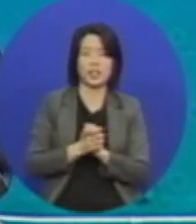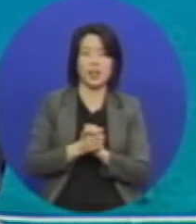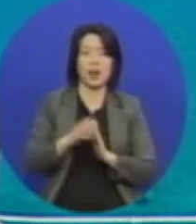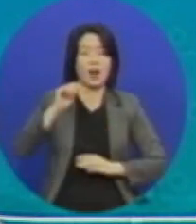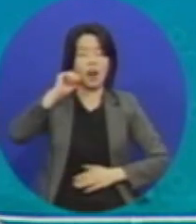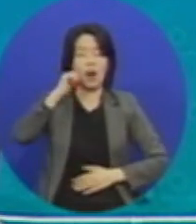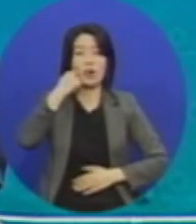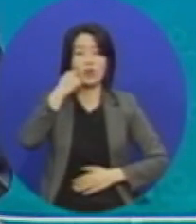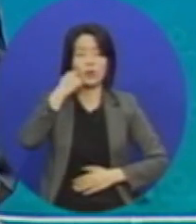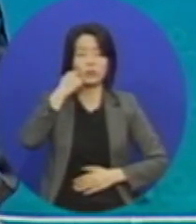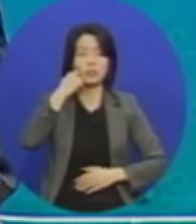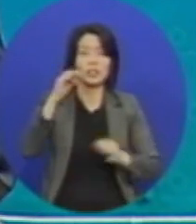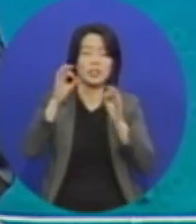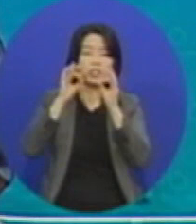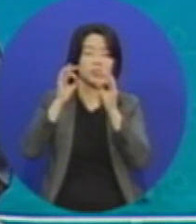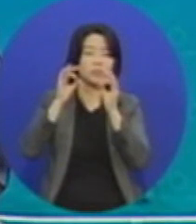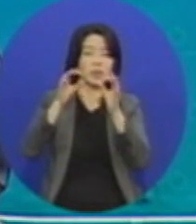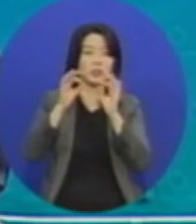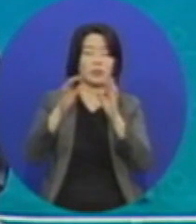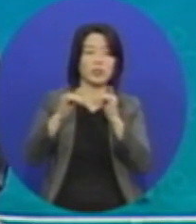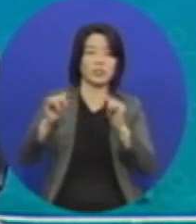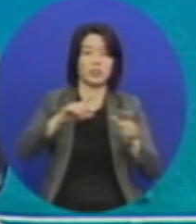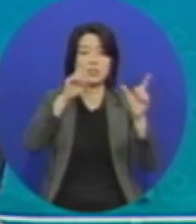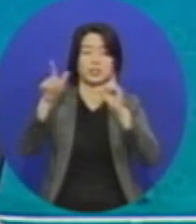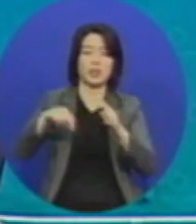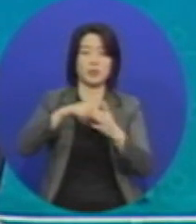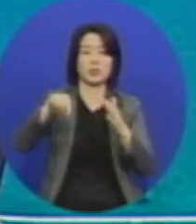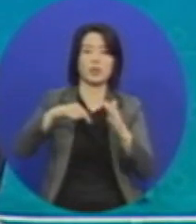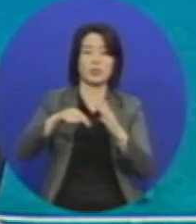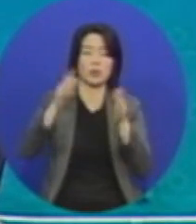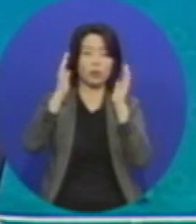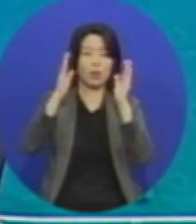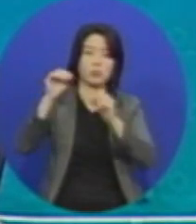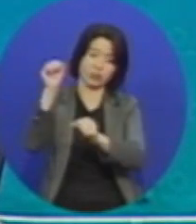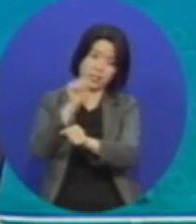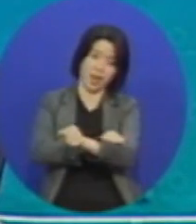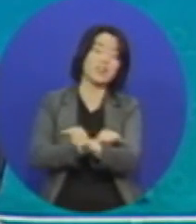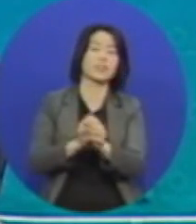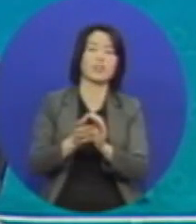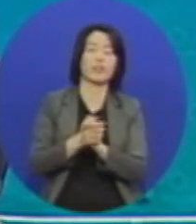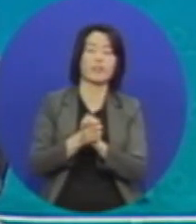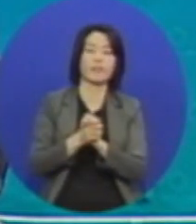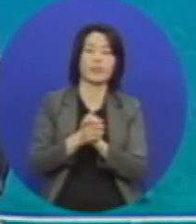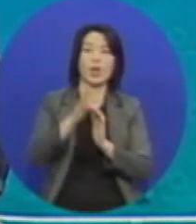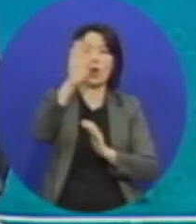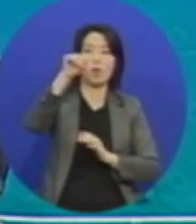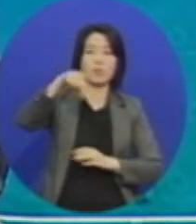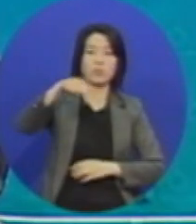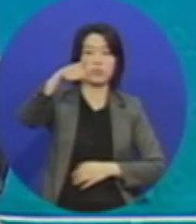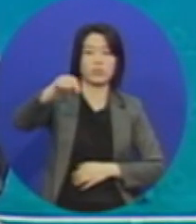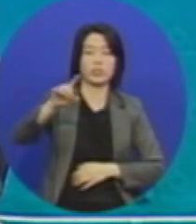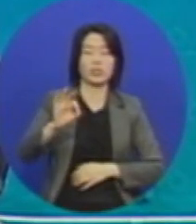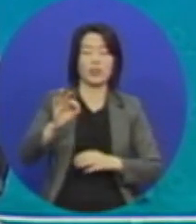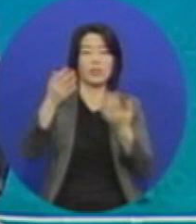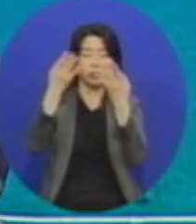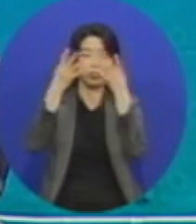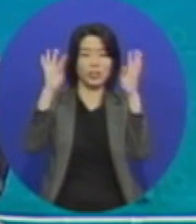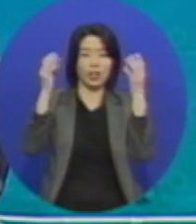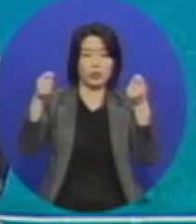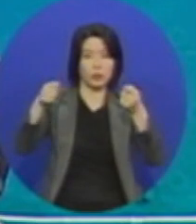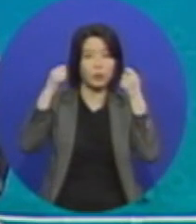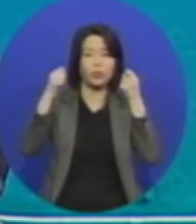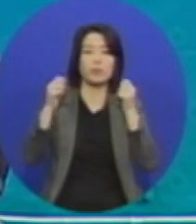그 어려운 선교사님의 자녀의 삶 속에서도 공부를 잘 했어요 그래서 북경 대학교를 졸업을